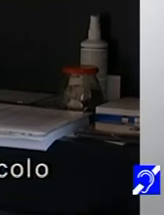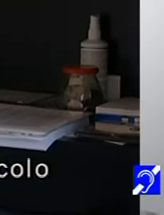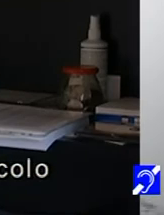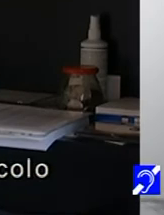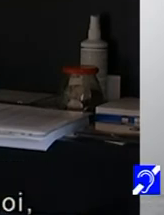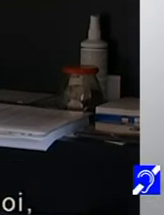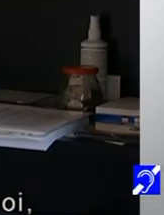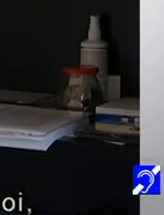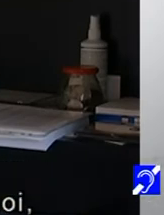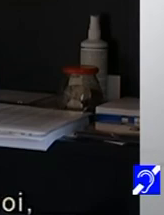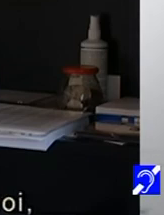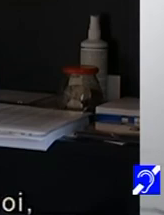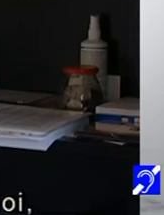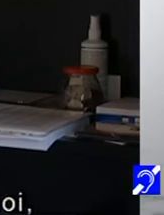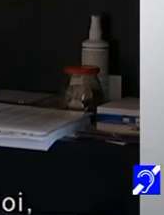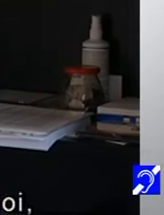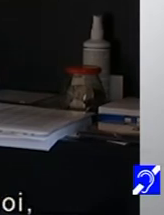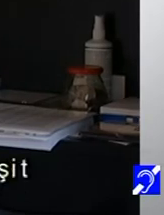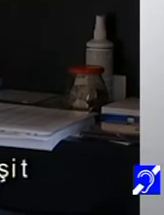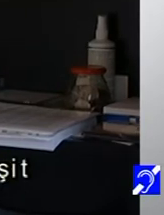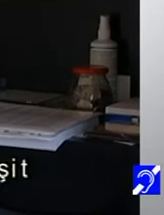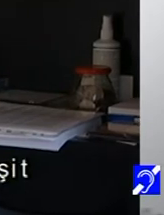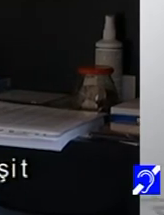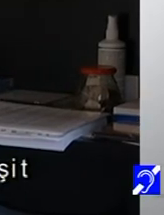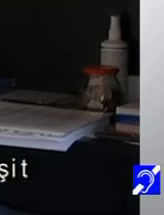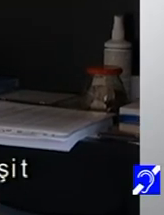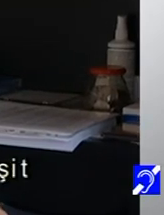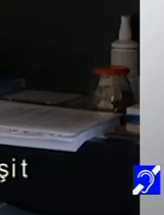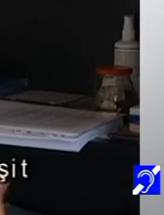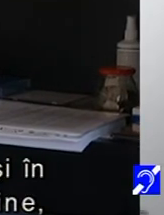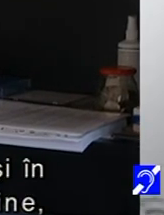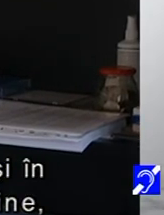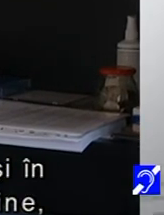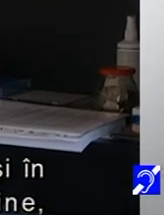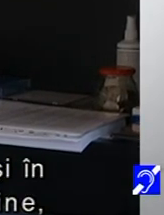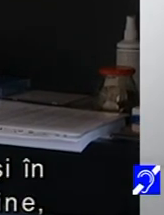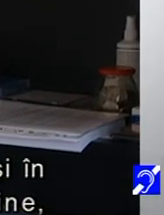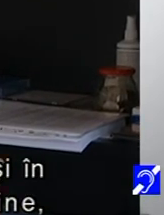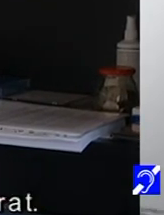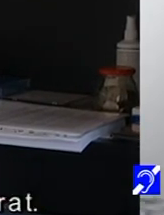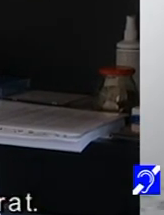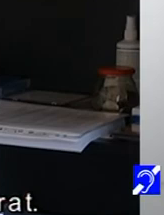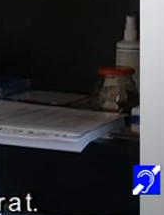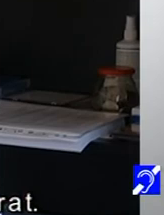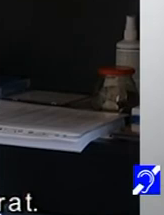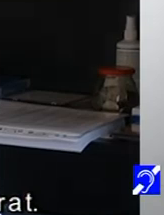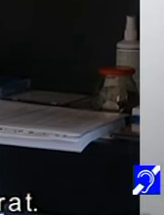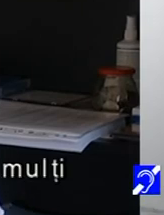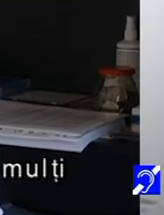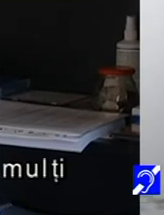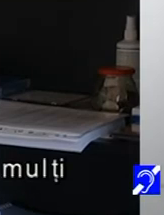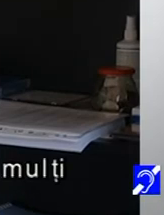zwei Diplome und das gilt natürlich auch für Bachelor- und auch für Masterbereich. Und das zieht schon viele Menschen an. Außerdem, wir versuchen immer